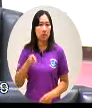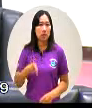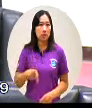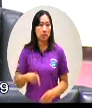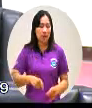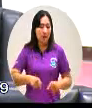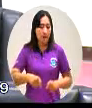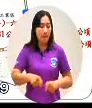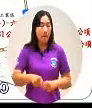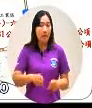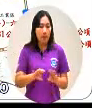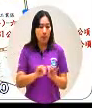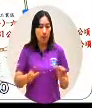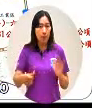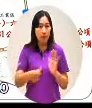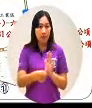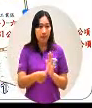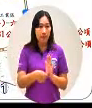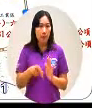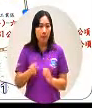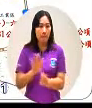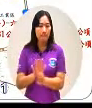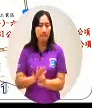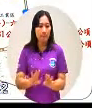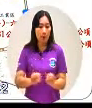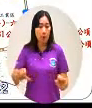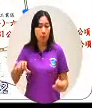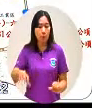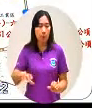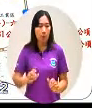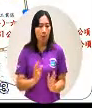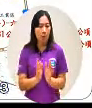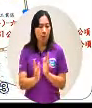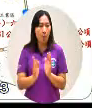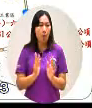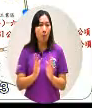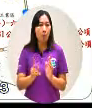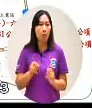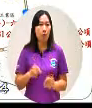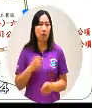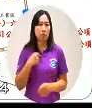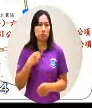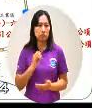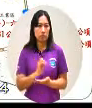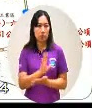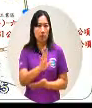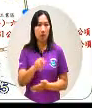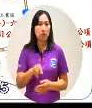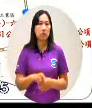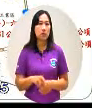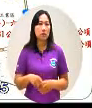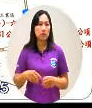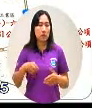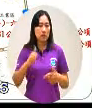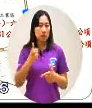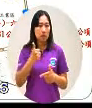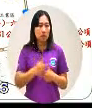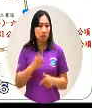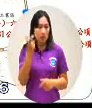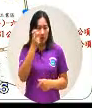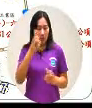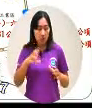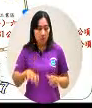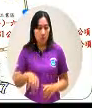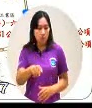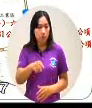规划地脉，啊来繁荣地方哈。啊，前天甲你报告吼，监管处啊注意者，你看这是临门的一个三角图吼，